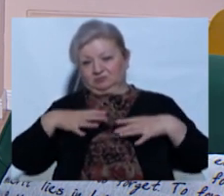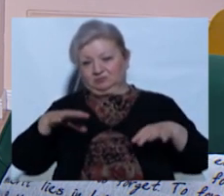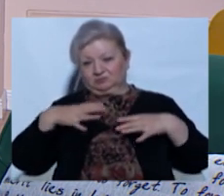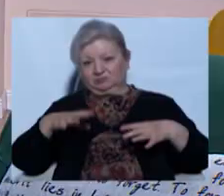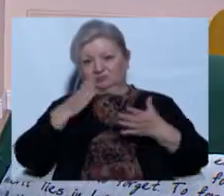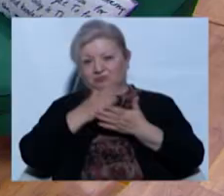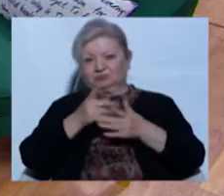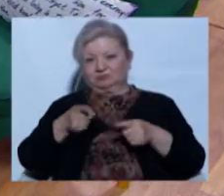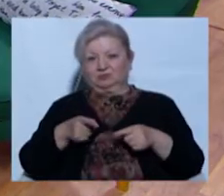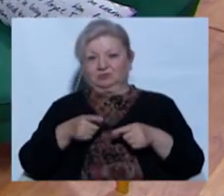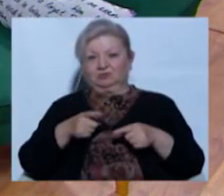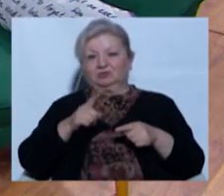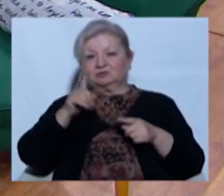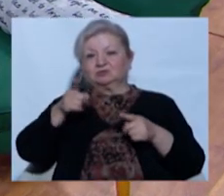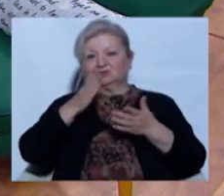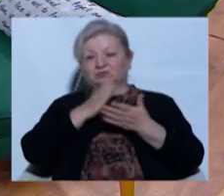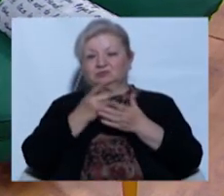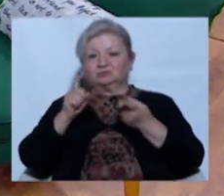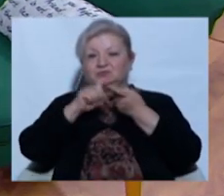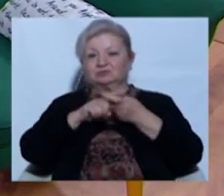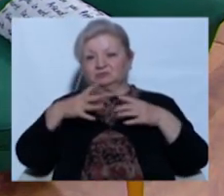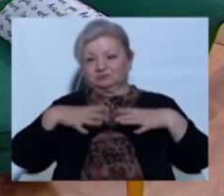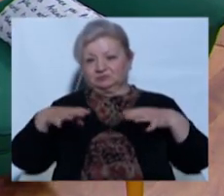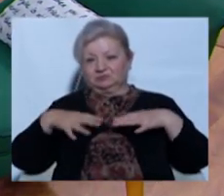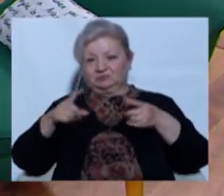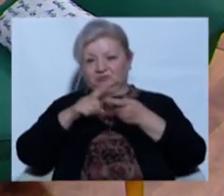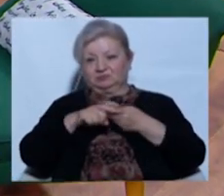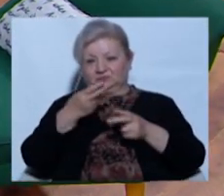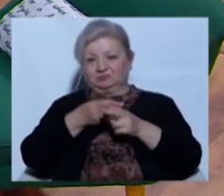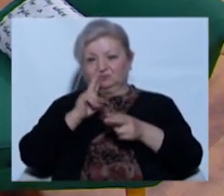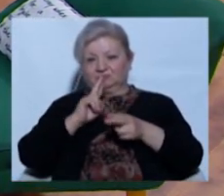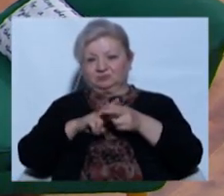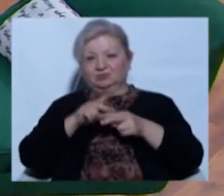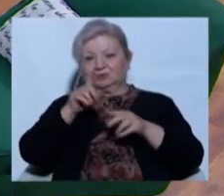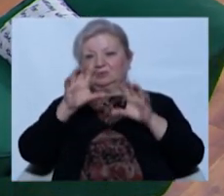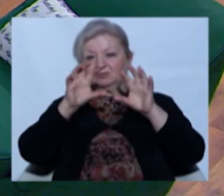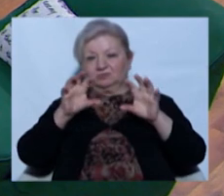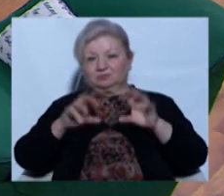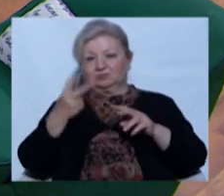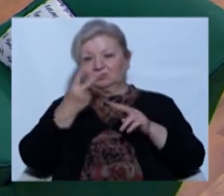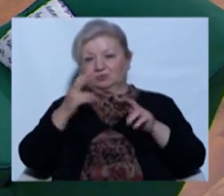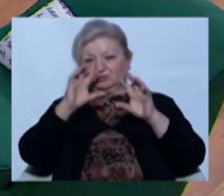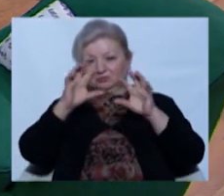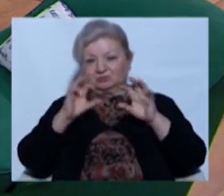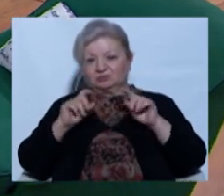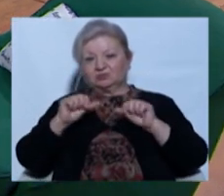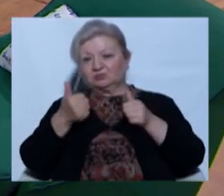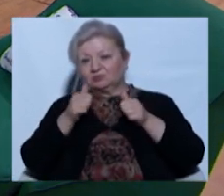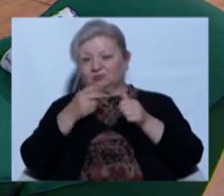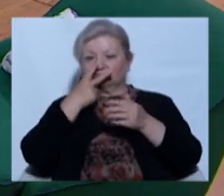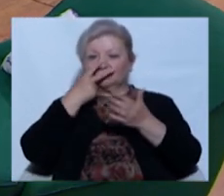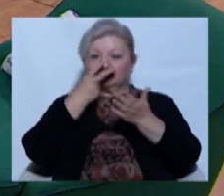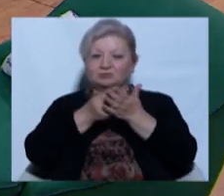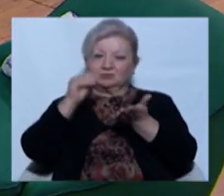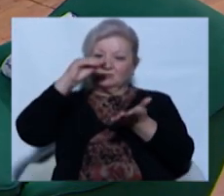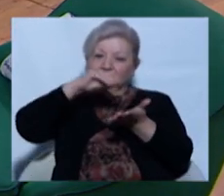ჩვენი საგანი და საქართველოს ვეხებით. ამიტომაც მოდი ეს მეორე წესიც დავაწესოთ, რომ რაღაცნაირად საქართველოს